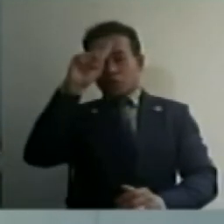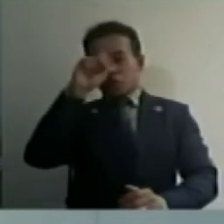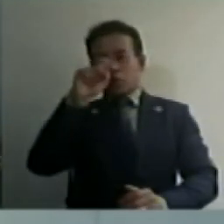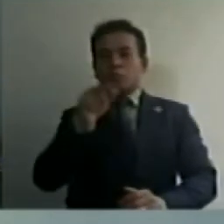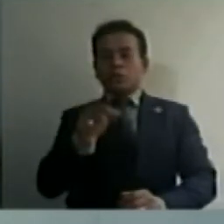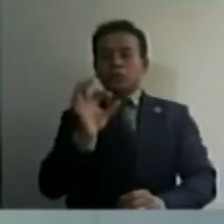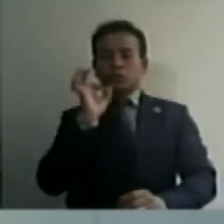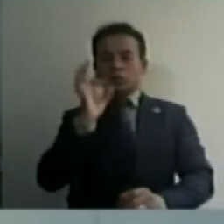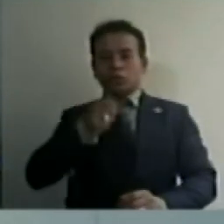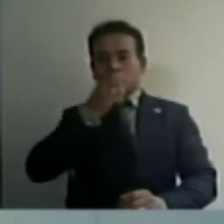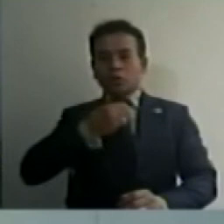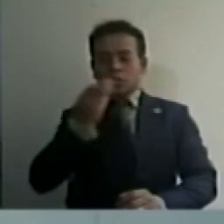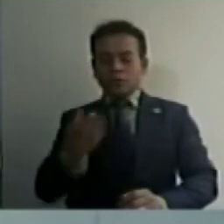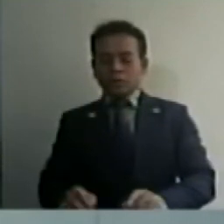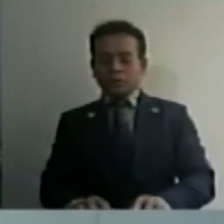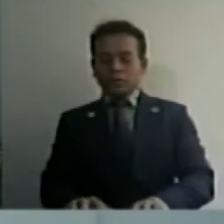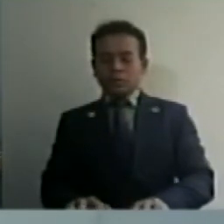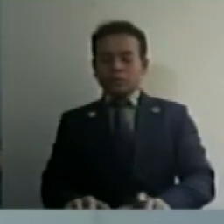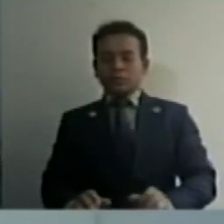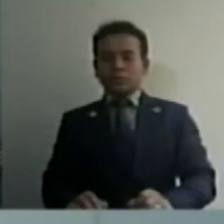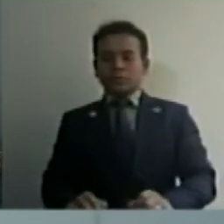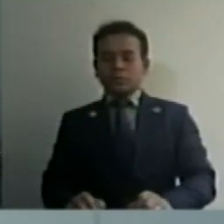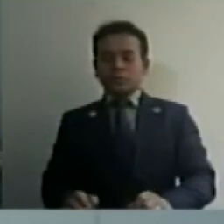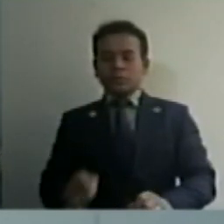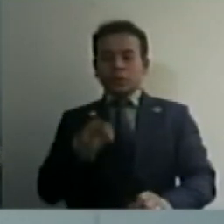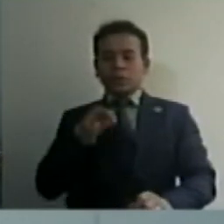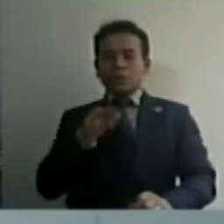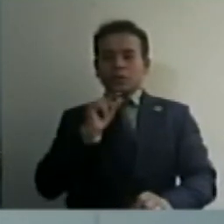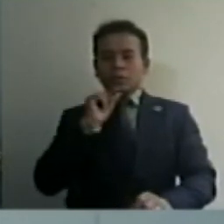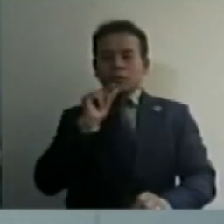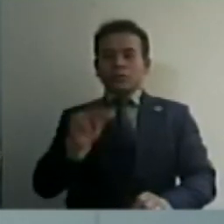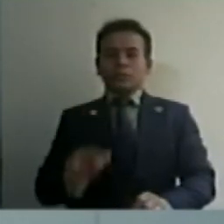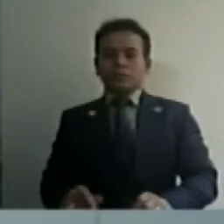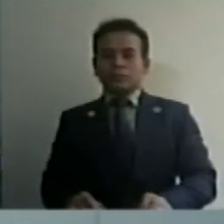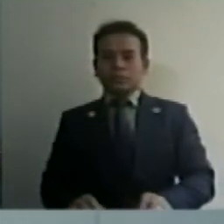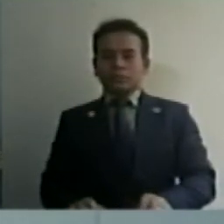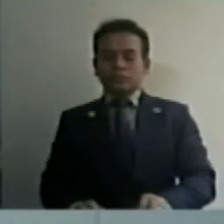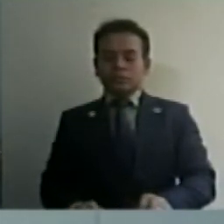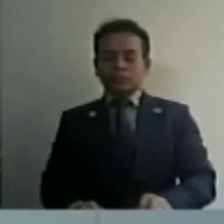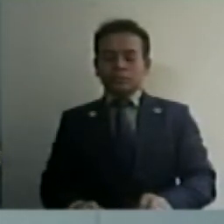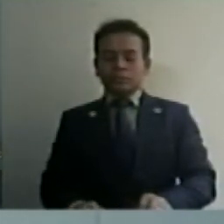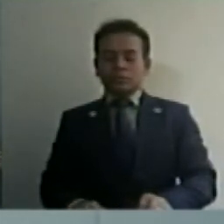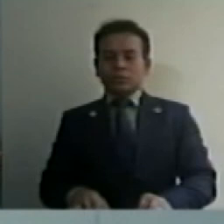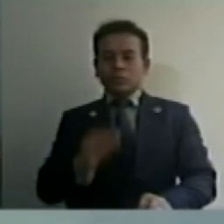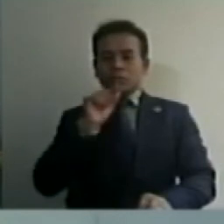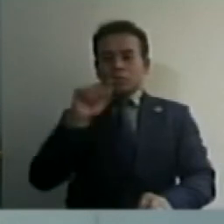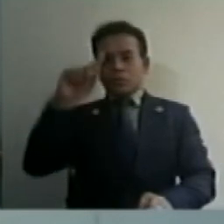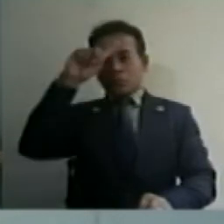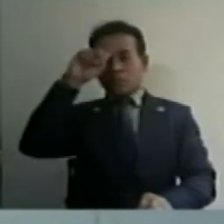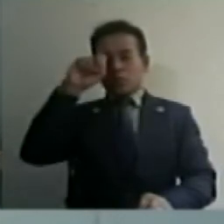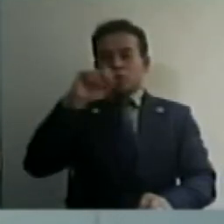আন্তরিকভাবে ধন্যবাদ জানিয়েছেন। তার এই ধন্যবাদ যারা এই যুদ্ধের সম্মুখ যোদ্ধা তাদেরকে উৎসাহিত